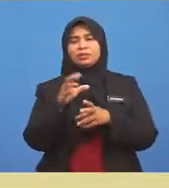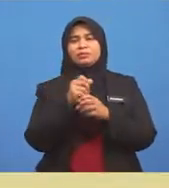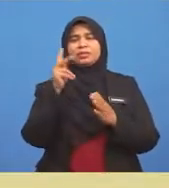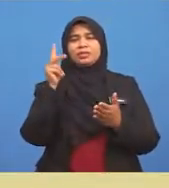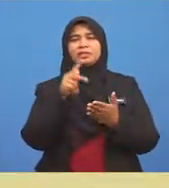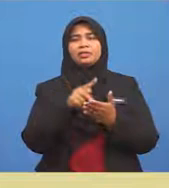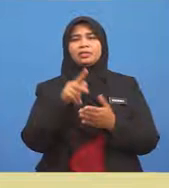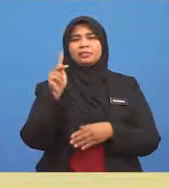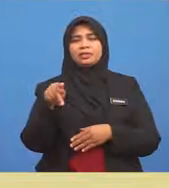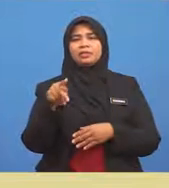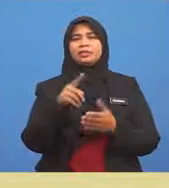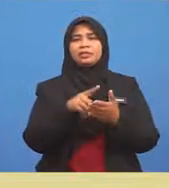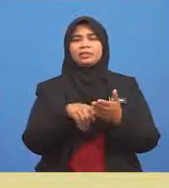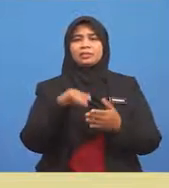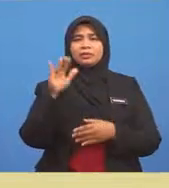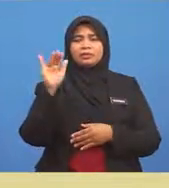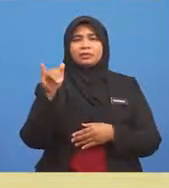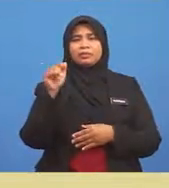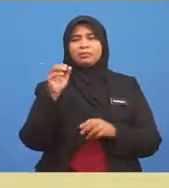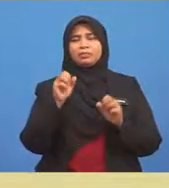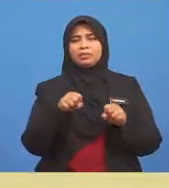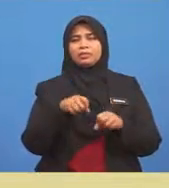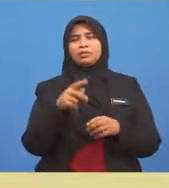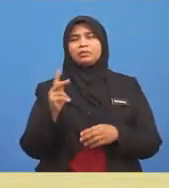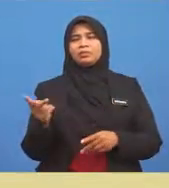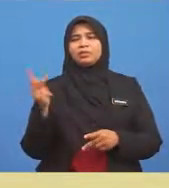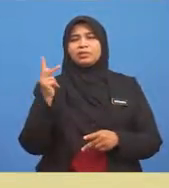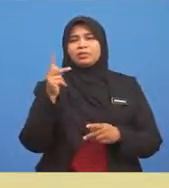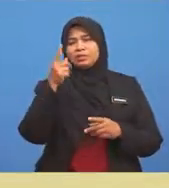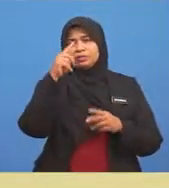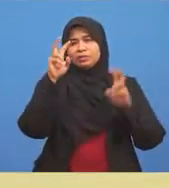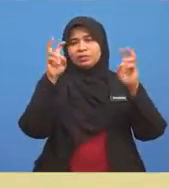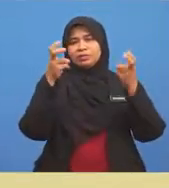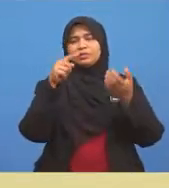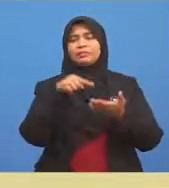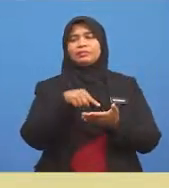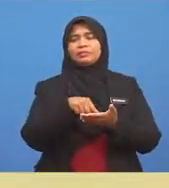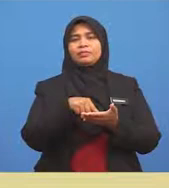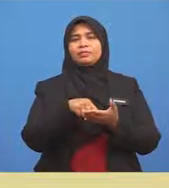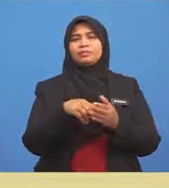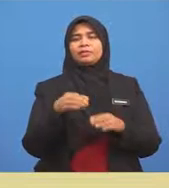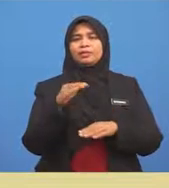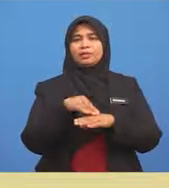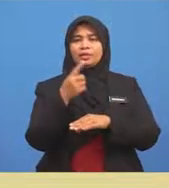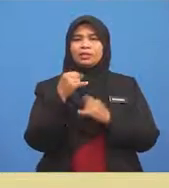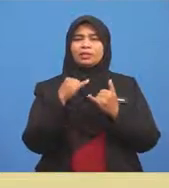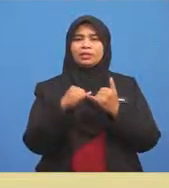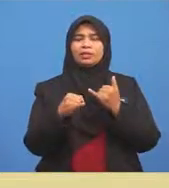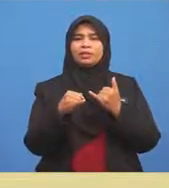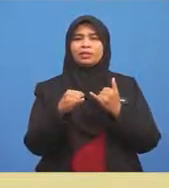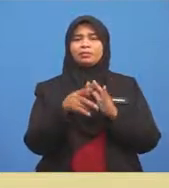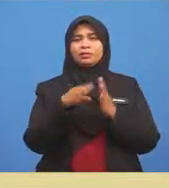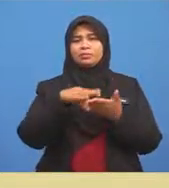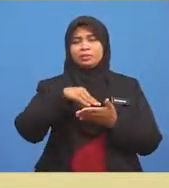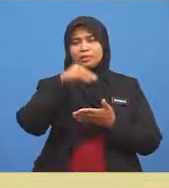pasti apa yang perlu dikuasai dalam tajuk ini. Pada akhir pembelajaran,